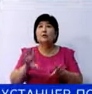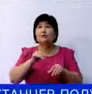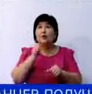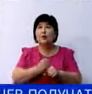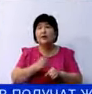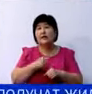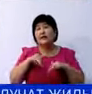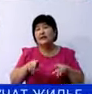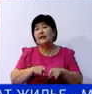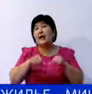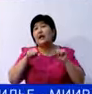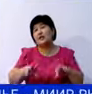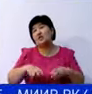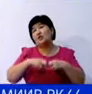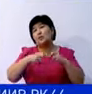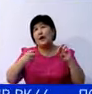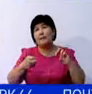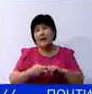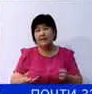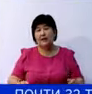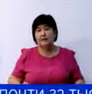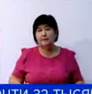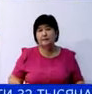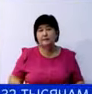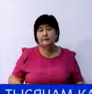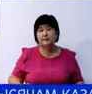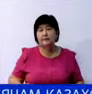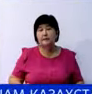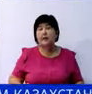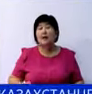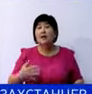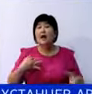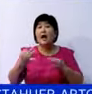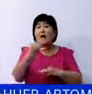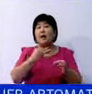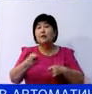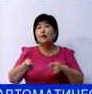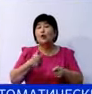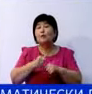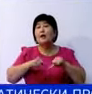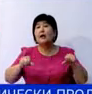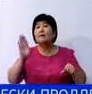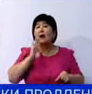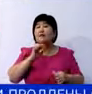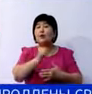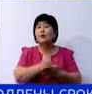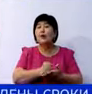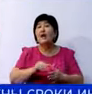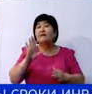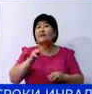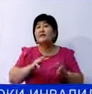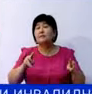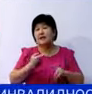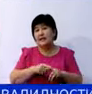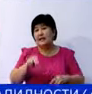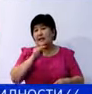для решения проблемы сколько того со звуком где-то я переговорил с руководителем комитета по водным ресурсам вице-министром этой